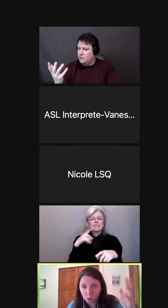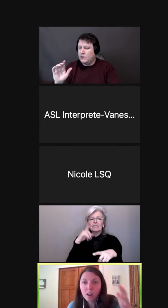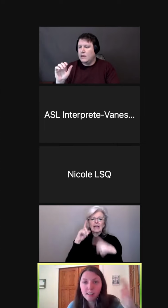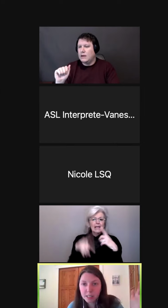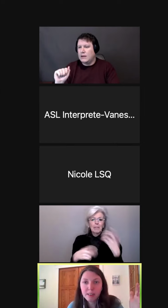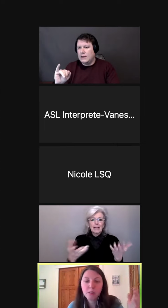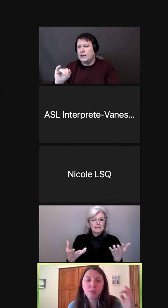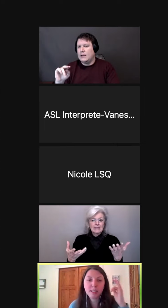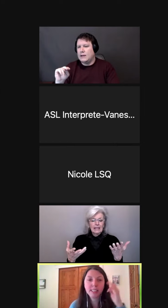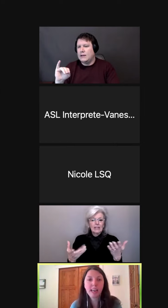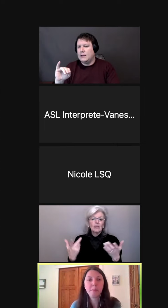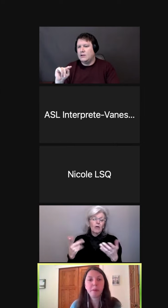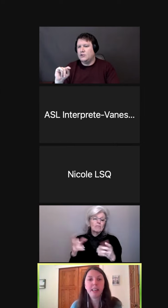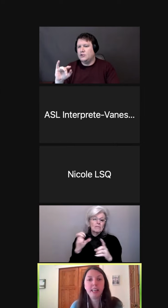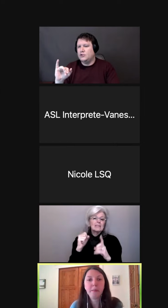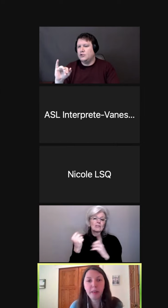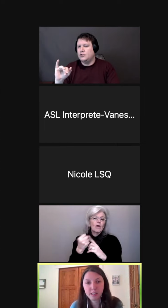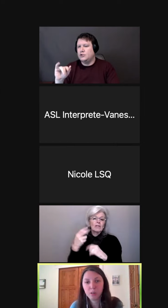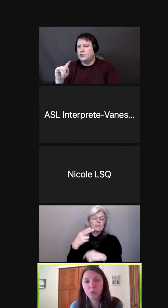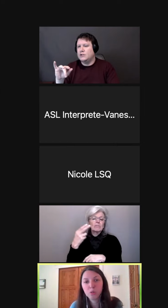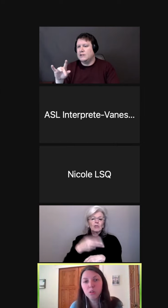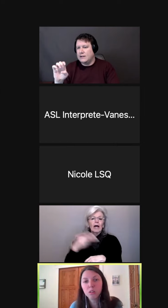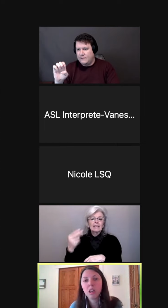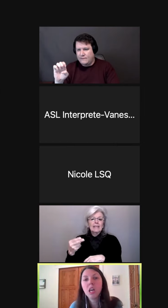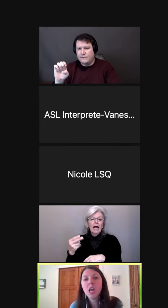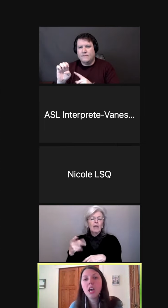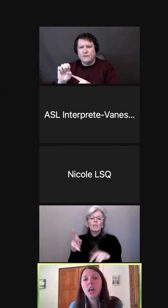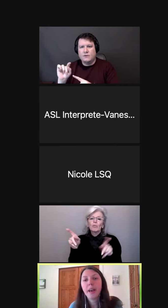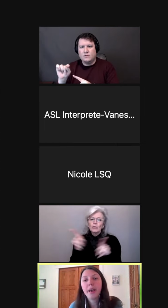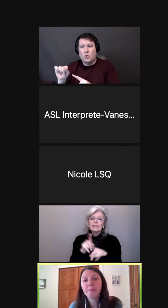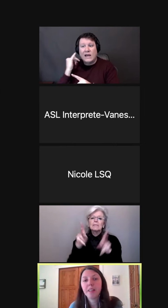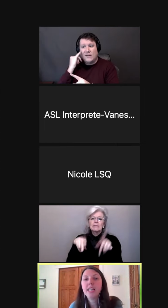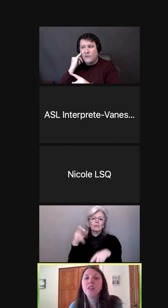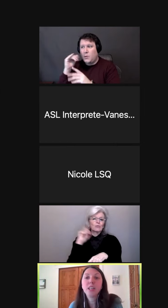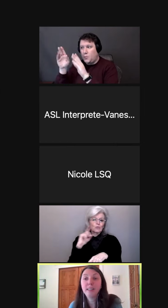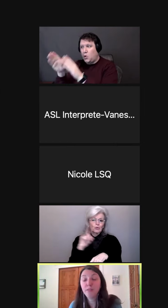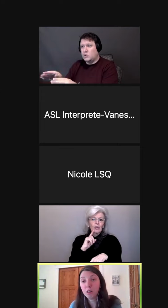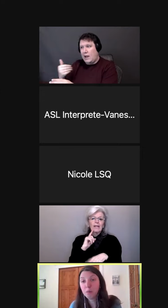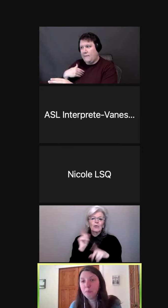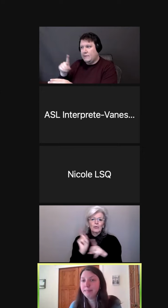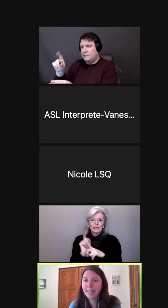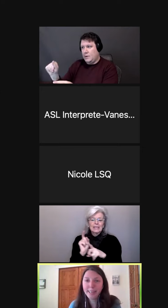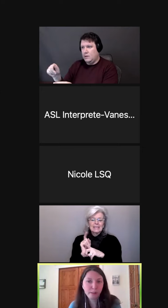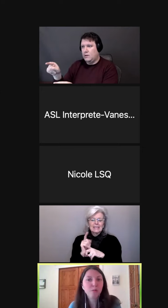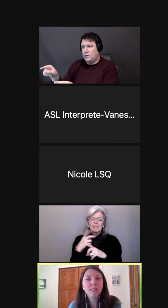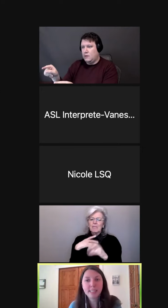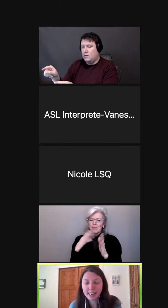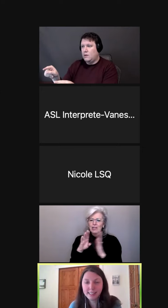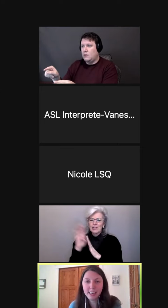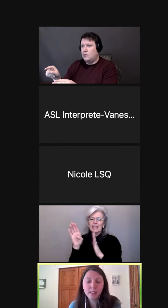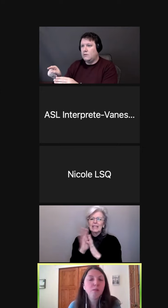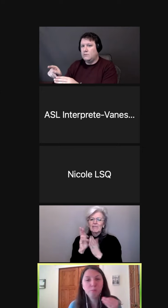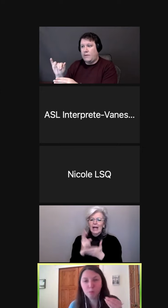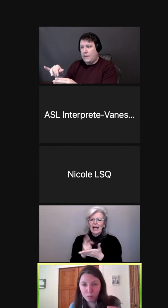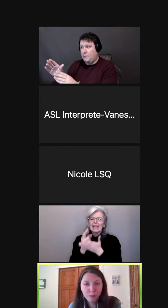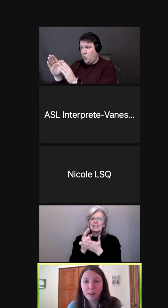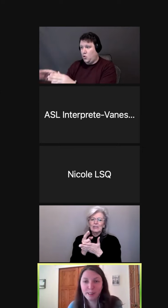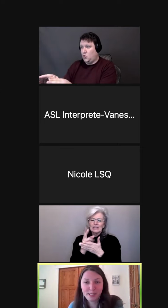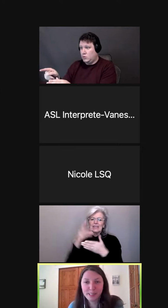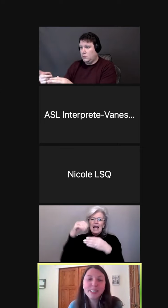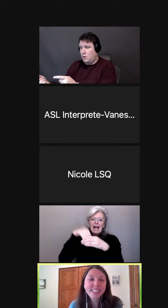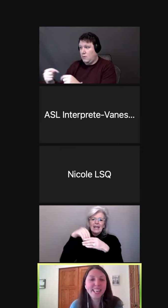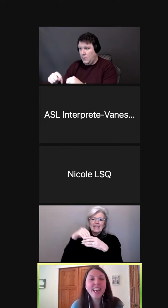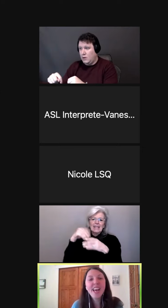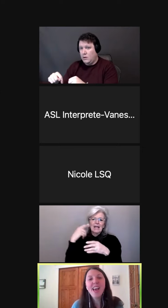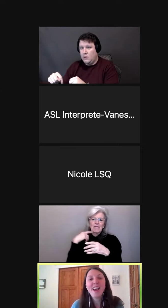personnes en situation de handicap et personnes sourdes. Je développe des ressources à l'interne, beaucoup